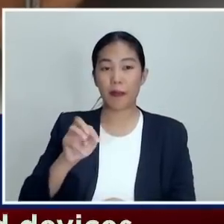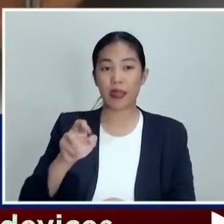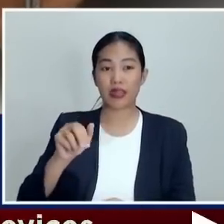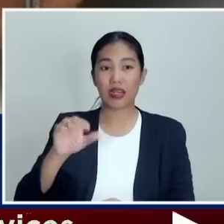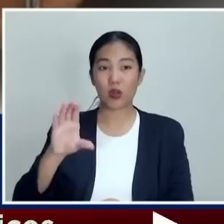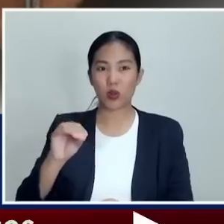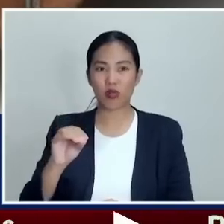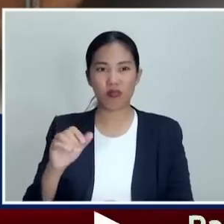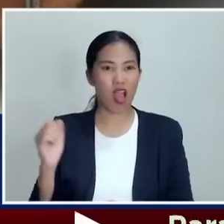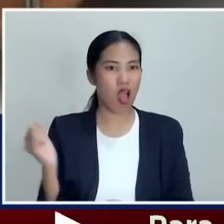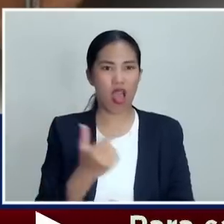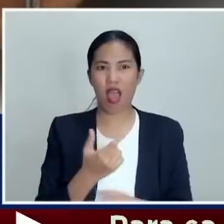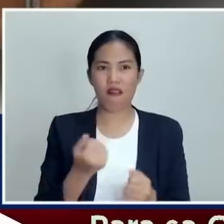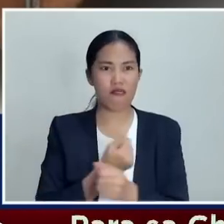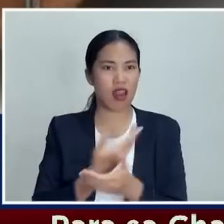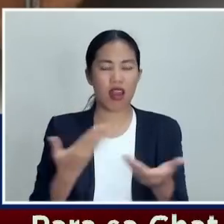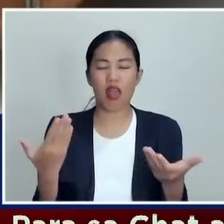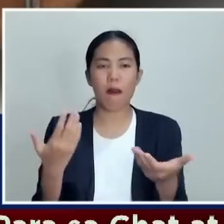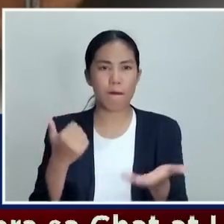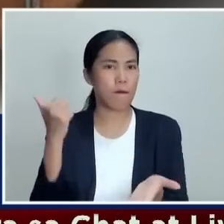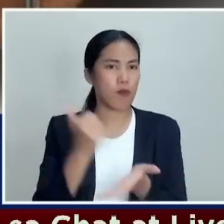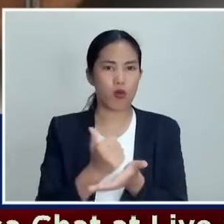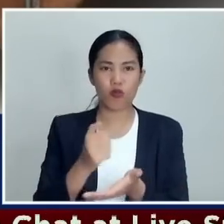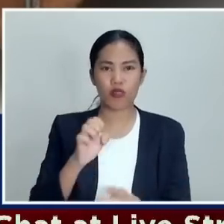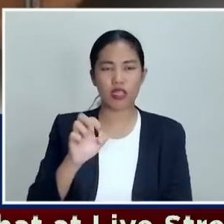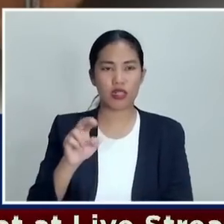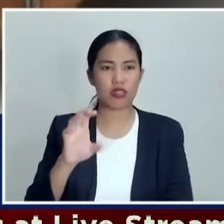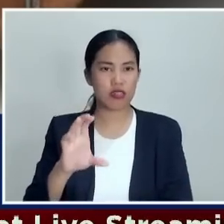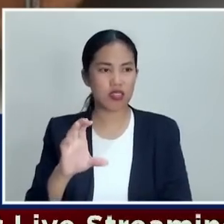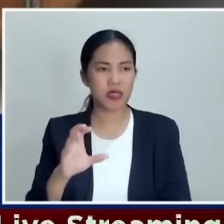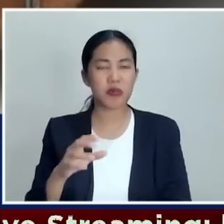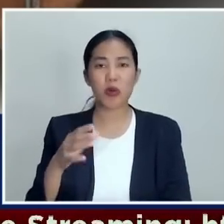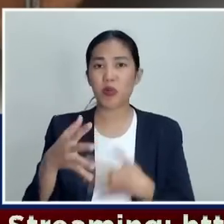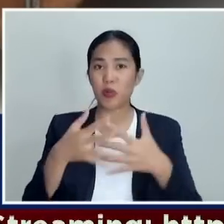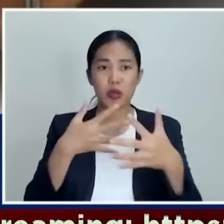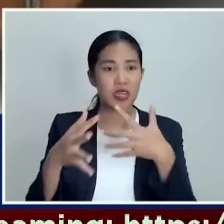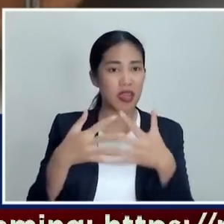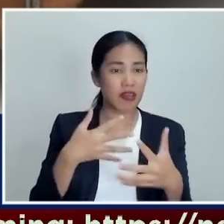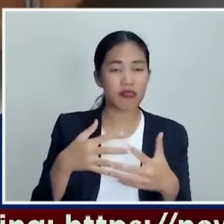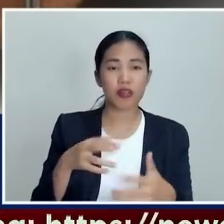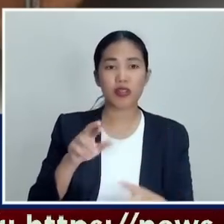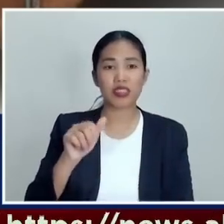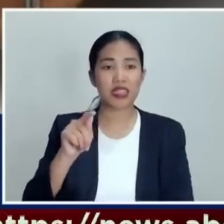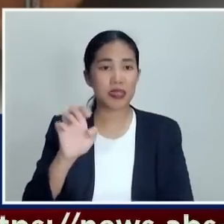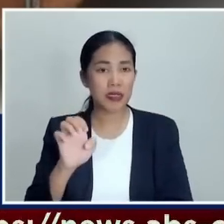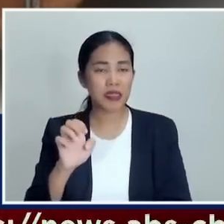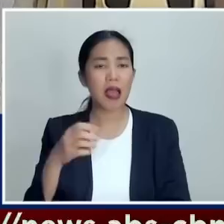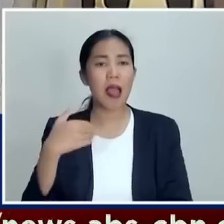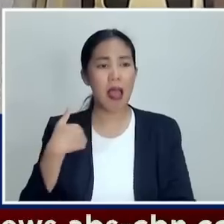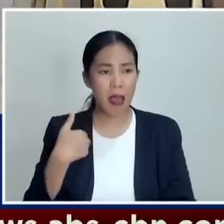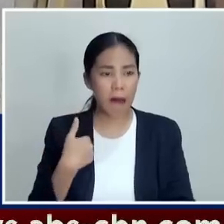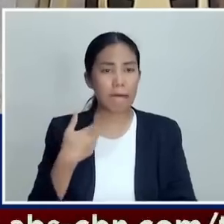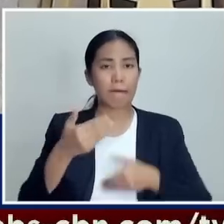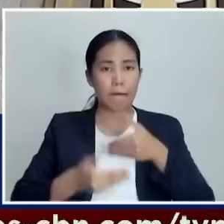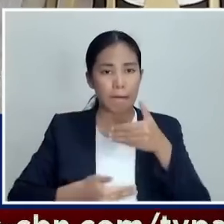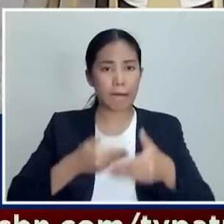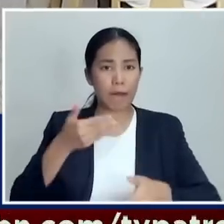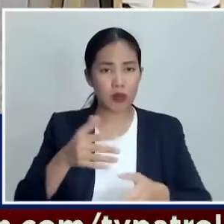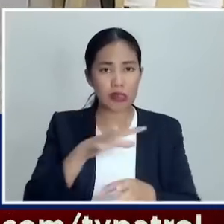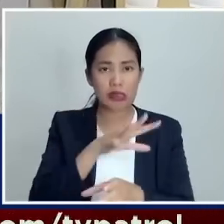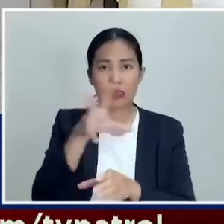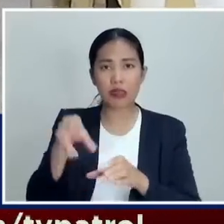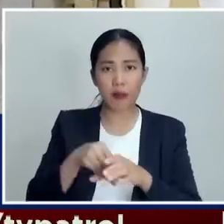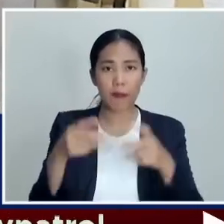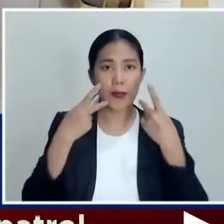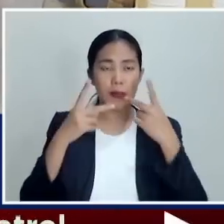at anuman ang rate, dumaan ito sa masusing proseso kabilang na ang mga public hearings. Nasa ERC